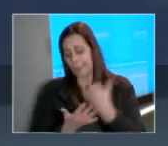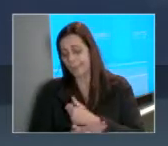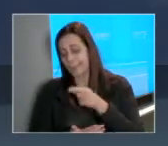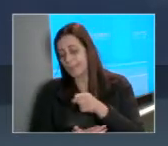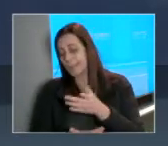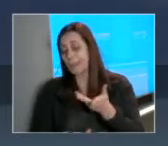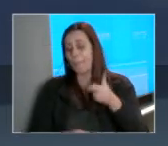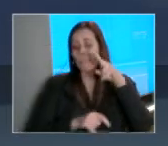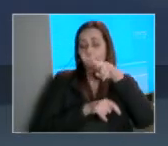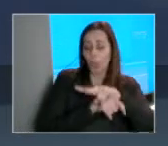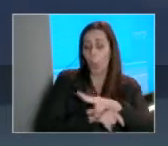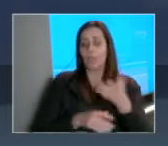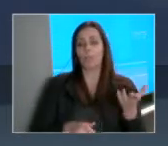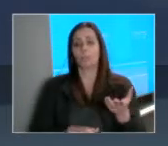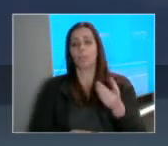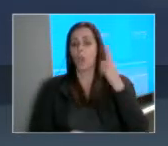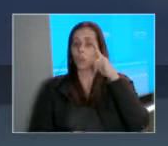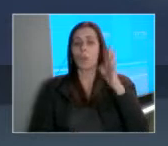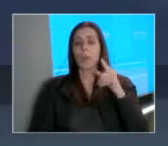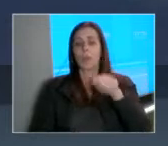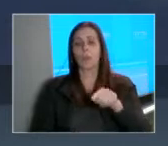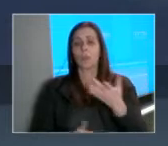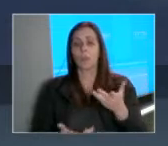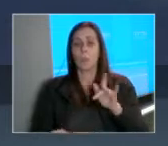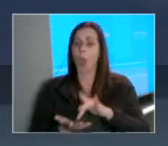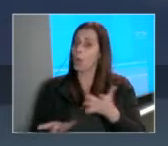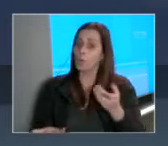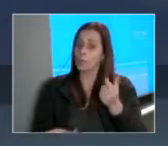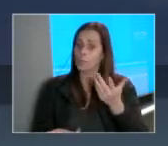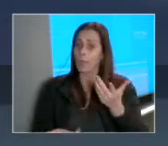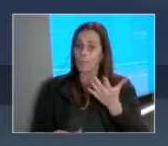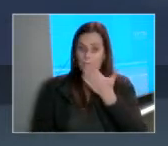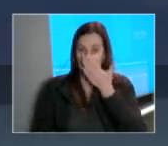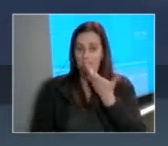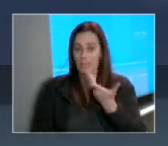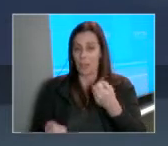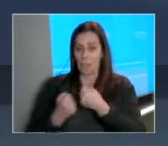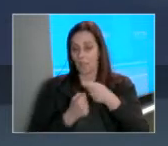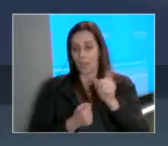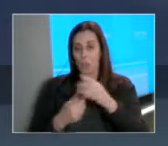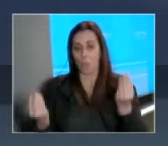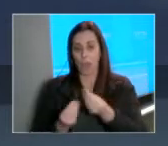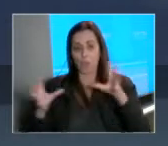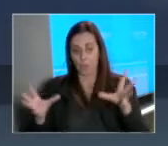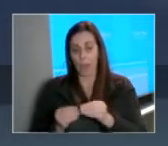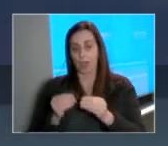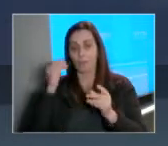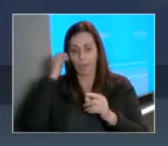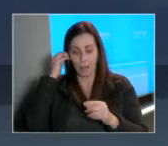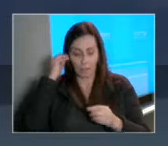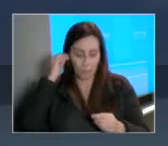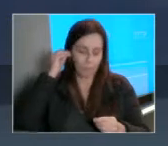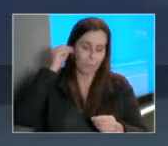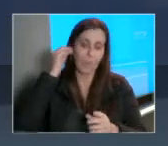כזה פטרוני וצד אחד. לא יודע, אולי הגענו לאיזשהו מקום, קצת מבאס שזה מאבק ולא איזשהו משהו חיובי, אבל